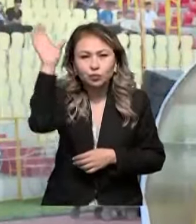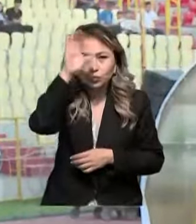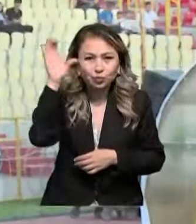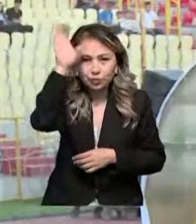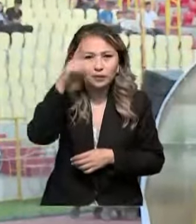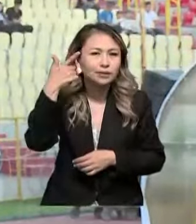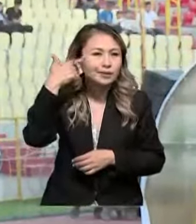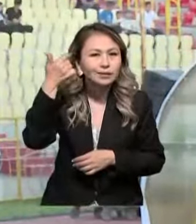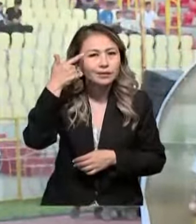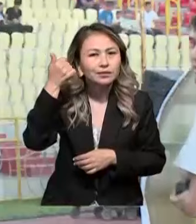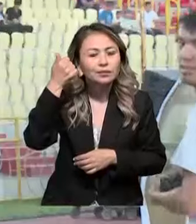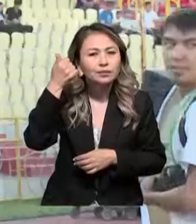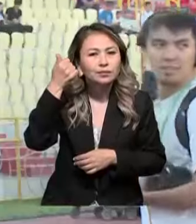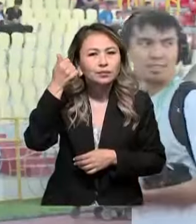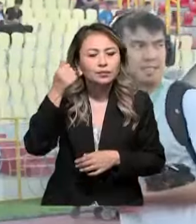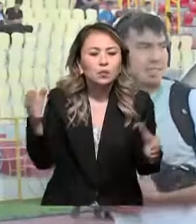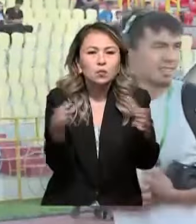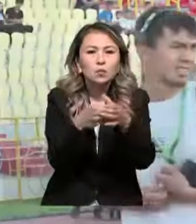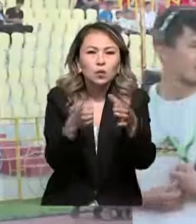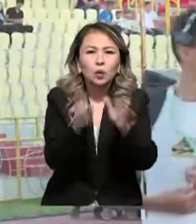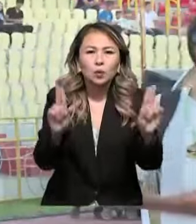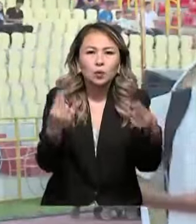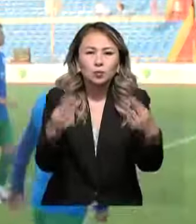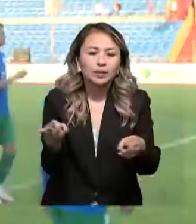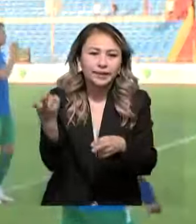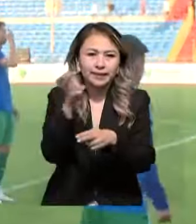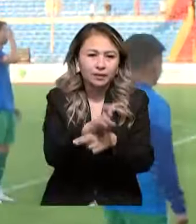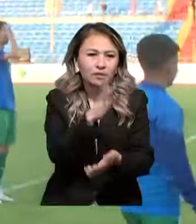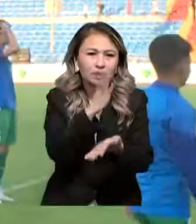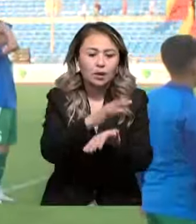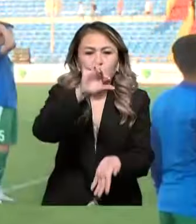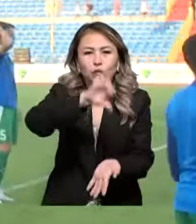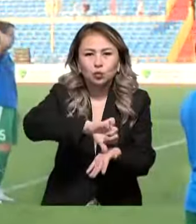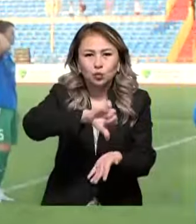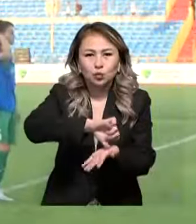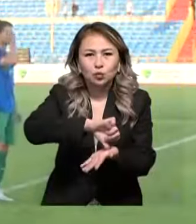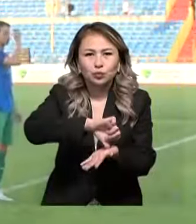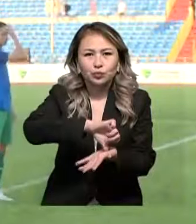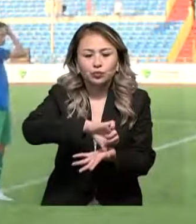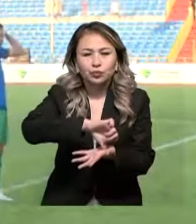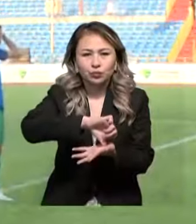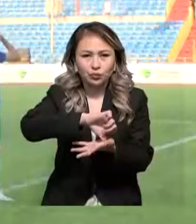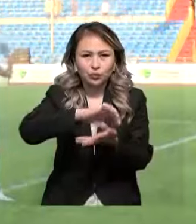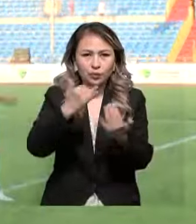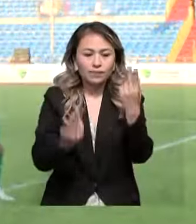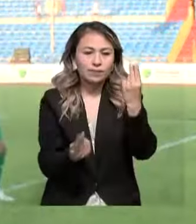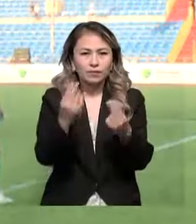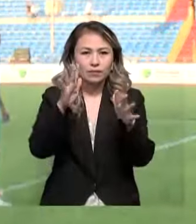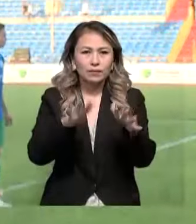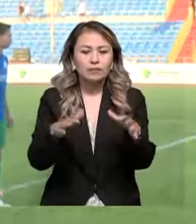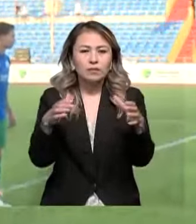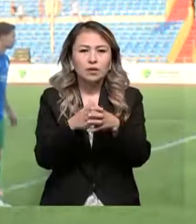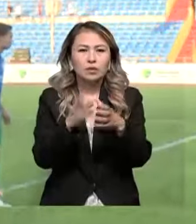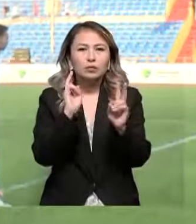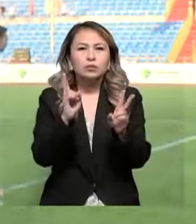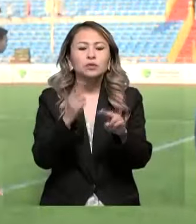Өзбекстанның, Қырғызстанның топ клубтарының өкілдері келді. Присутствует около 12 скаутов. Бұл ойынға шамамен 12 скаут